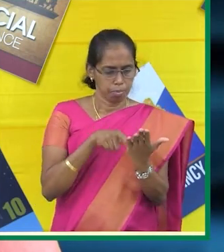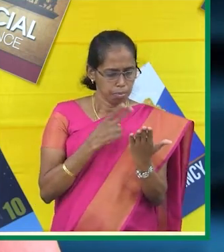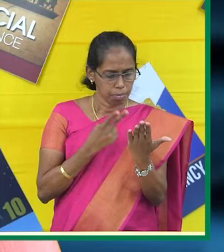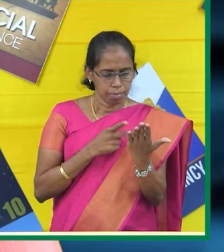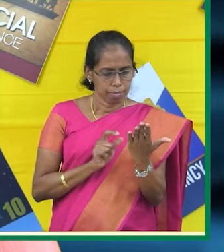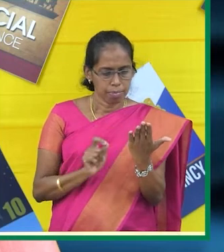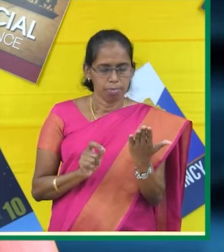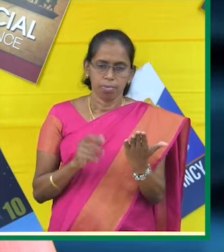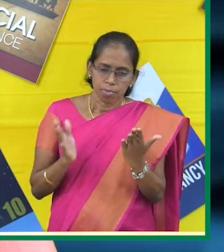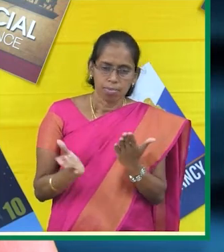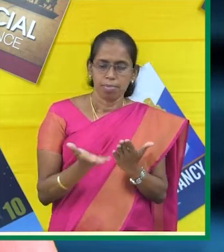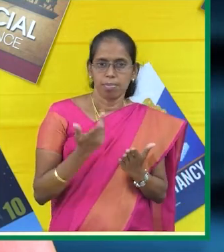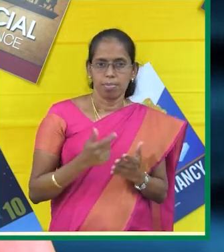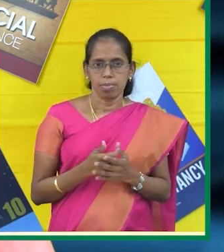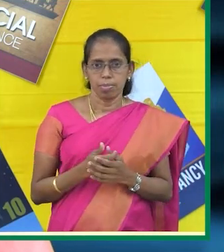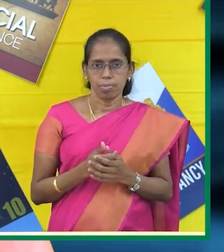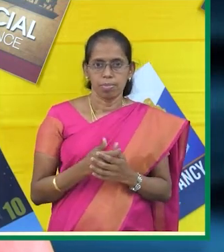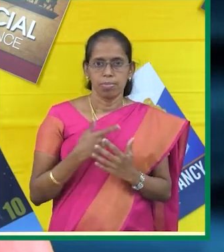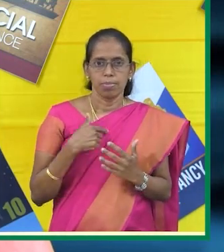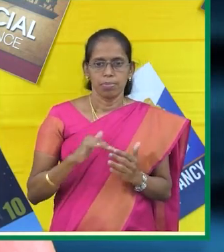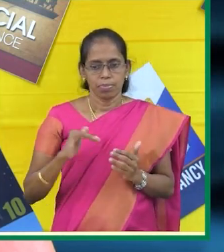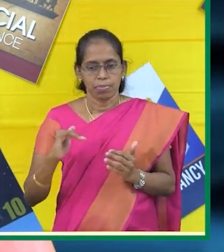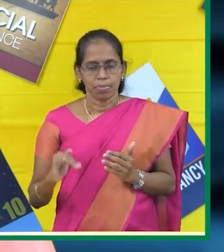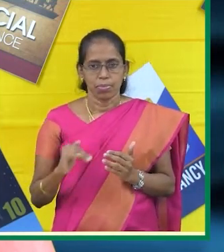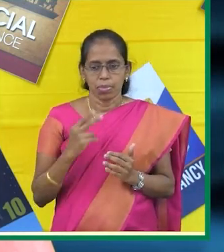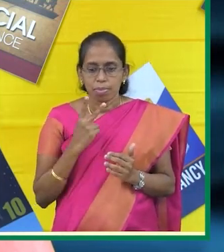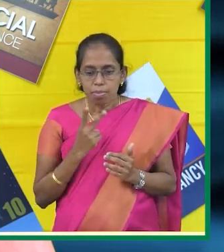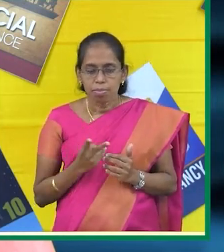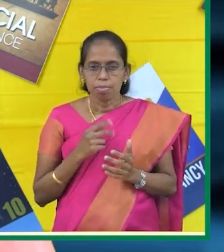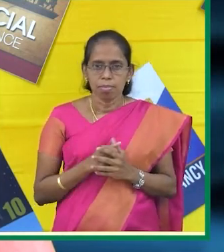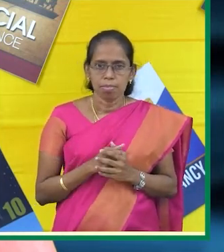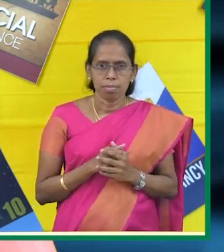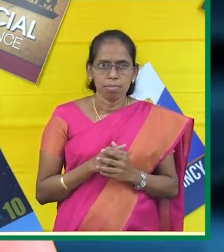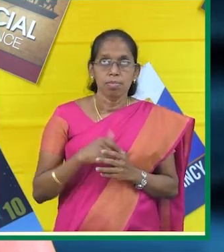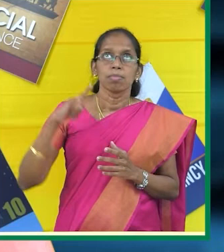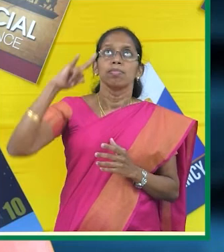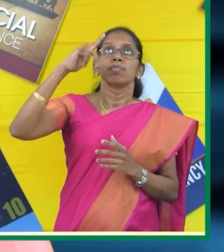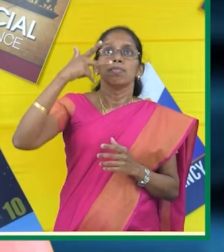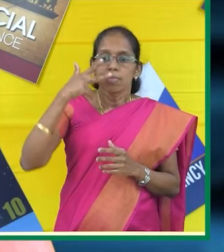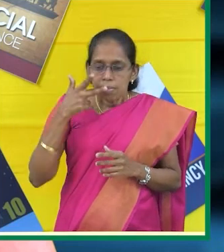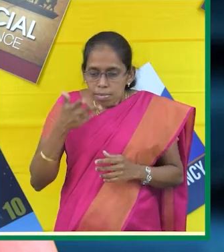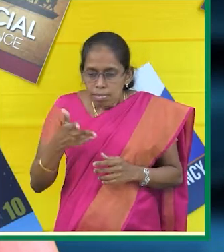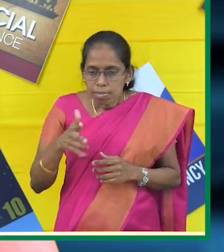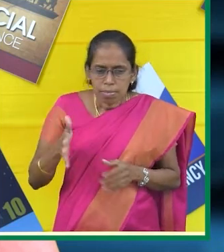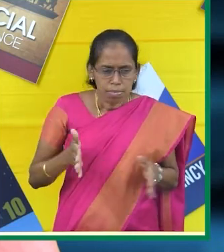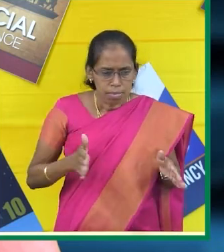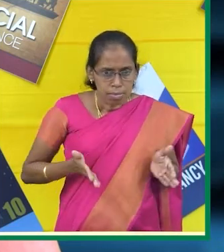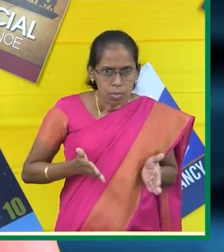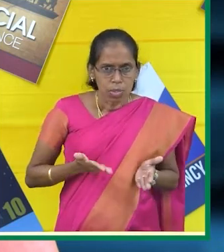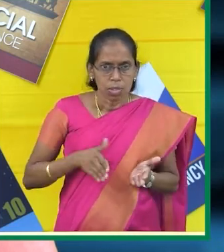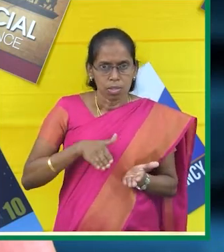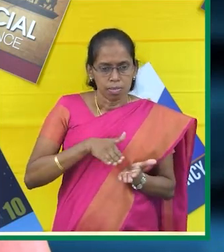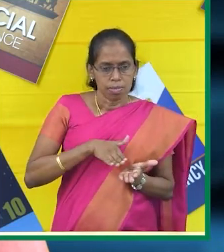அங்கே செல்கிற பொழுது தன் கீழே பார்த்தால் நகரக்கூடிய நடைமேடைகள், நகரக்கூடிய